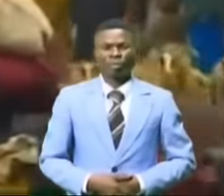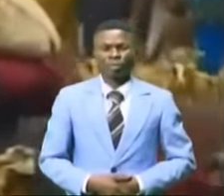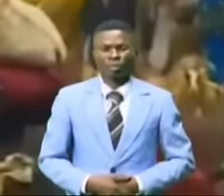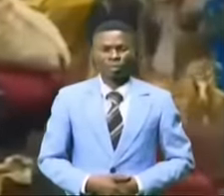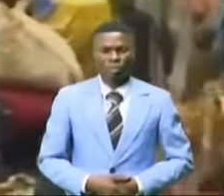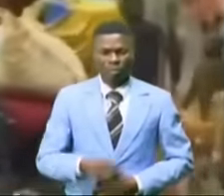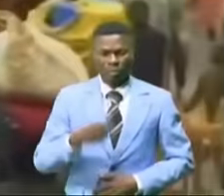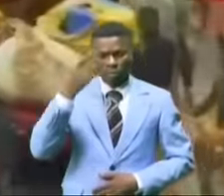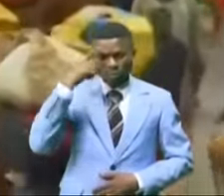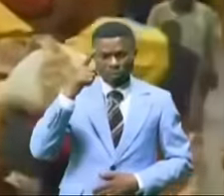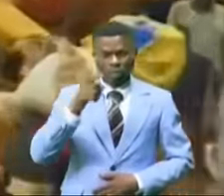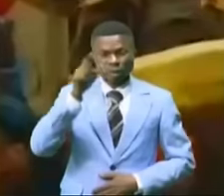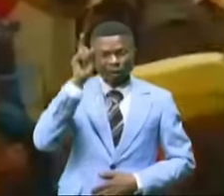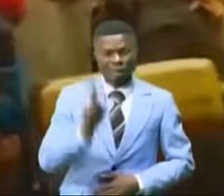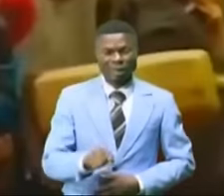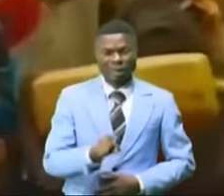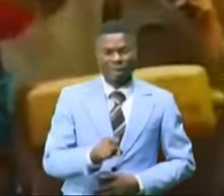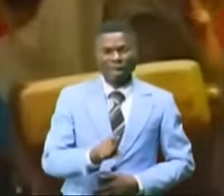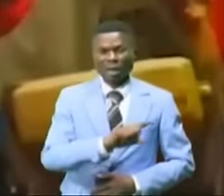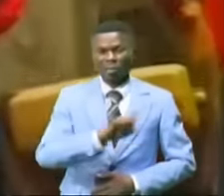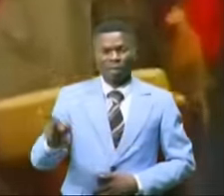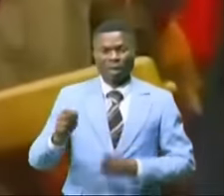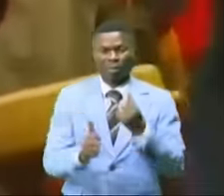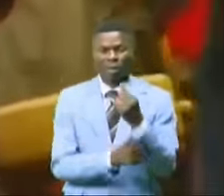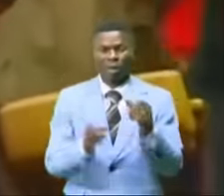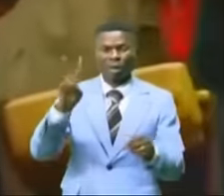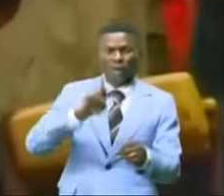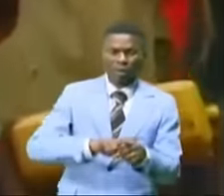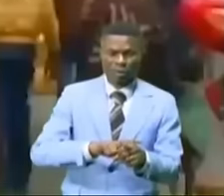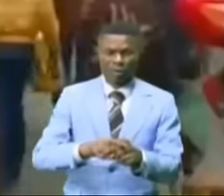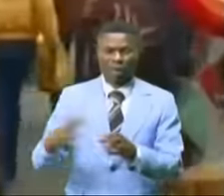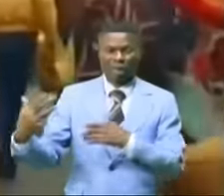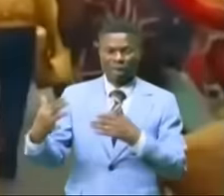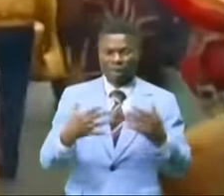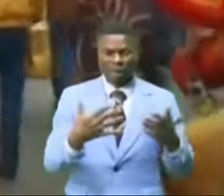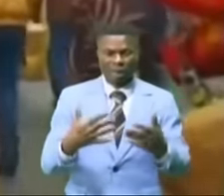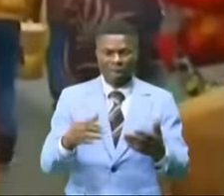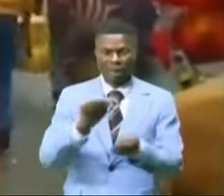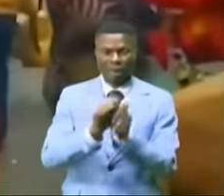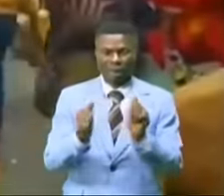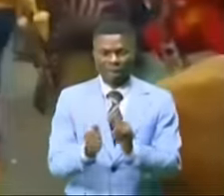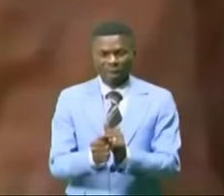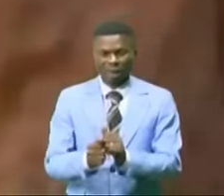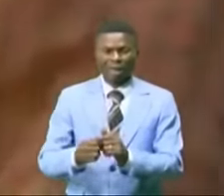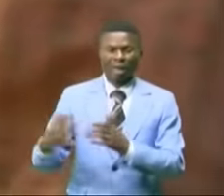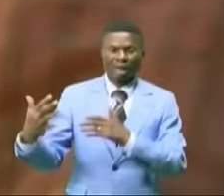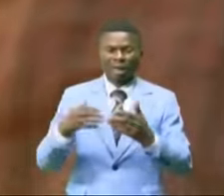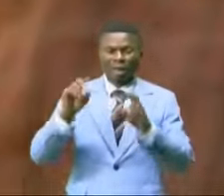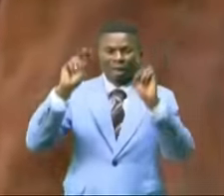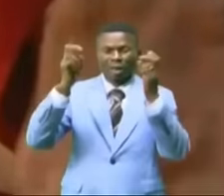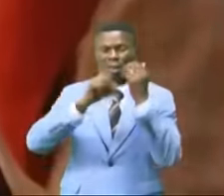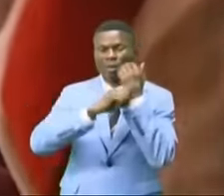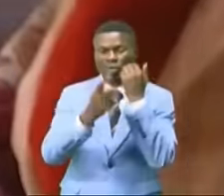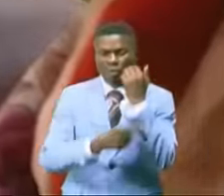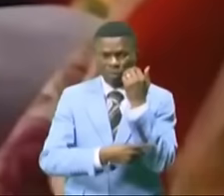Pour des centaines de milliers de personnes victimes des atrocités et affres de la guerre à Goma, survivre est une lutte